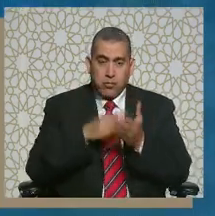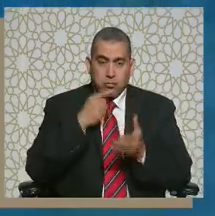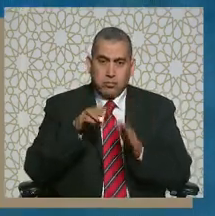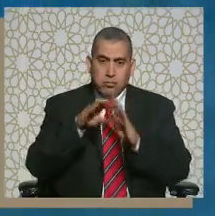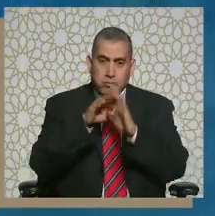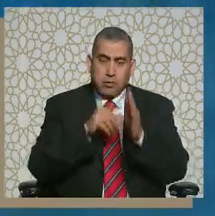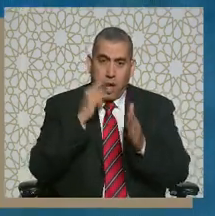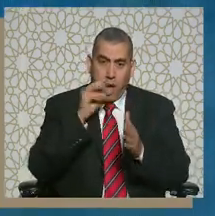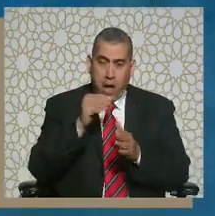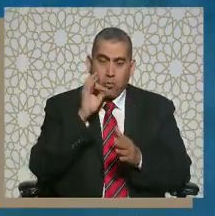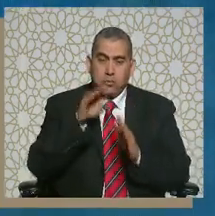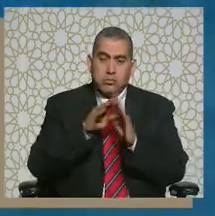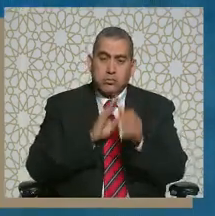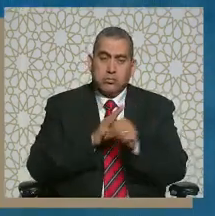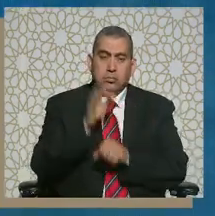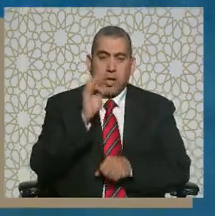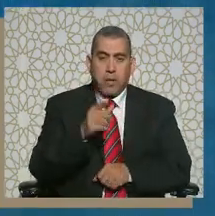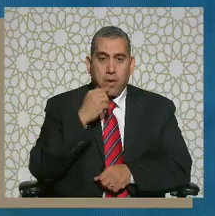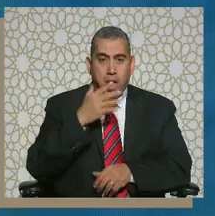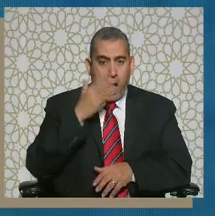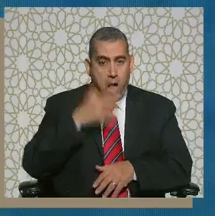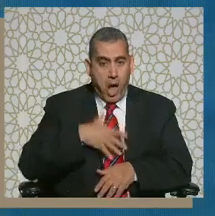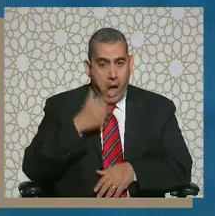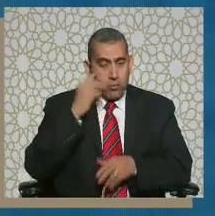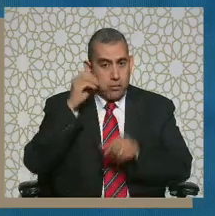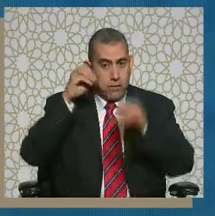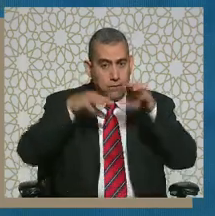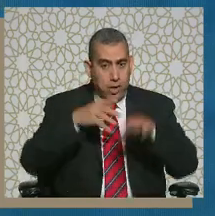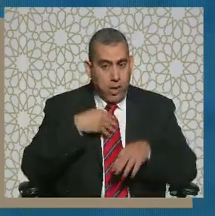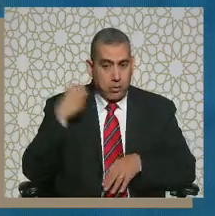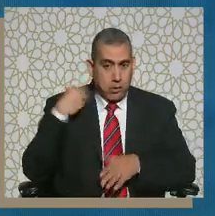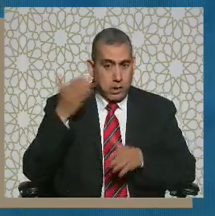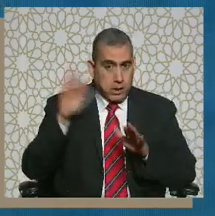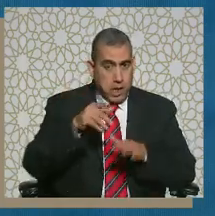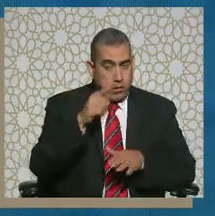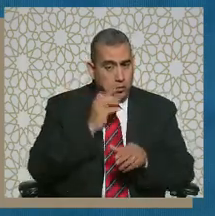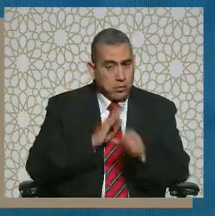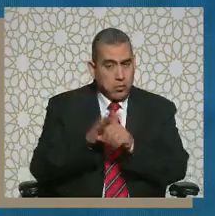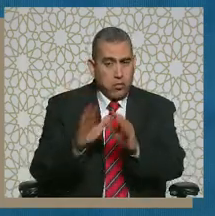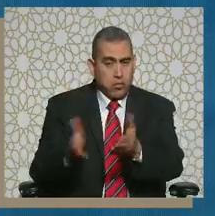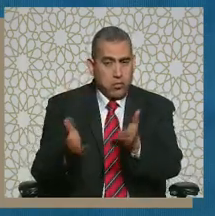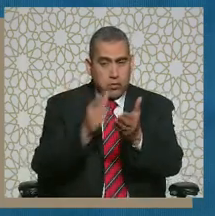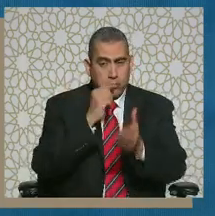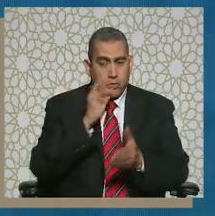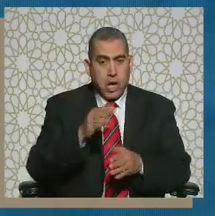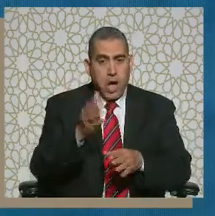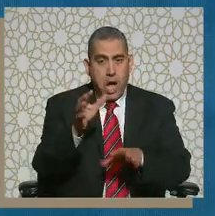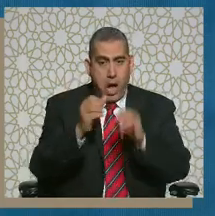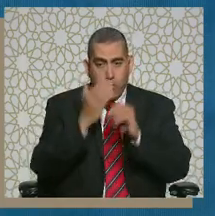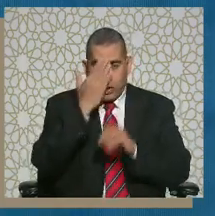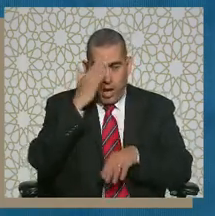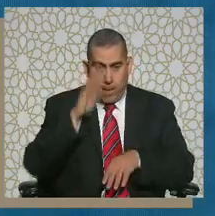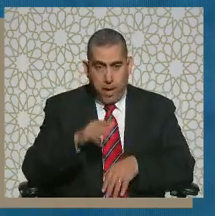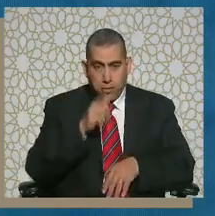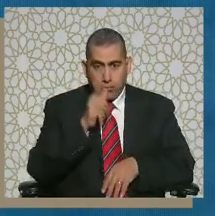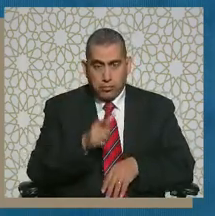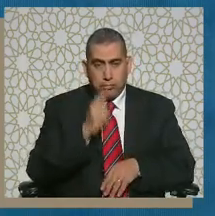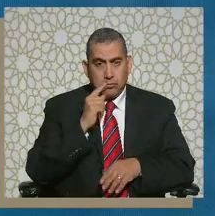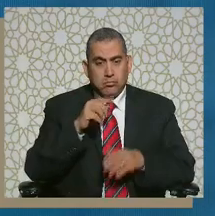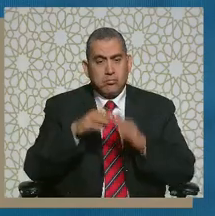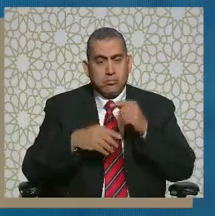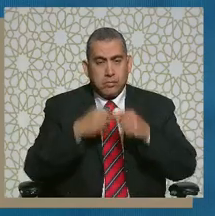بيه اللي عايز هذا الفضل ممكن يلتزم به زي بالضبط اللي عايز عباده بعينها بيلتز